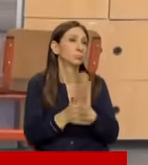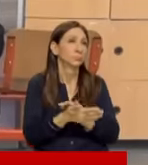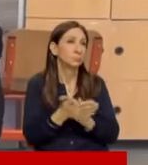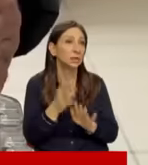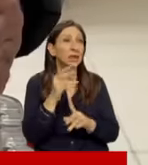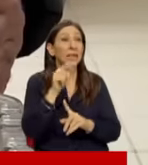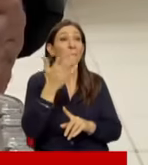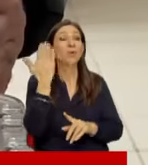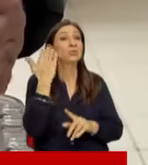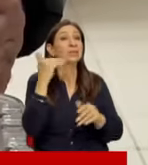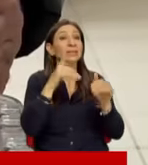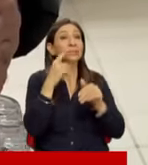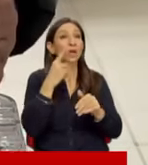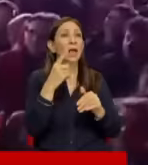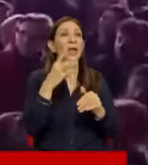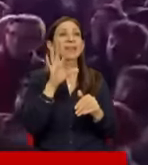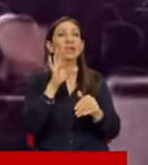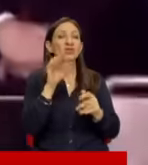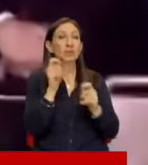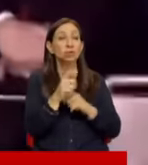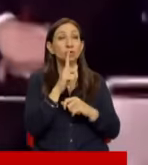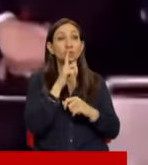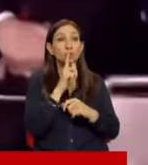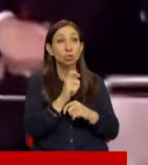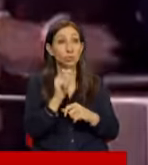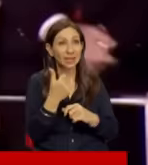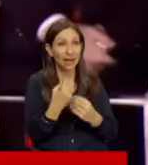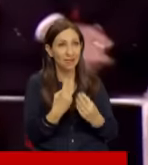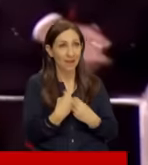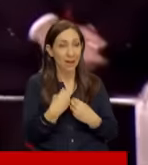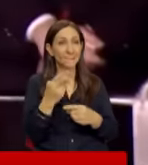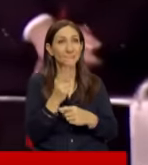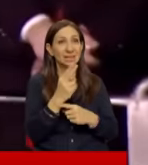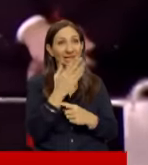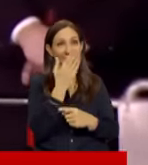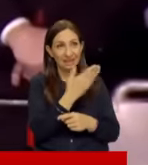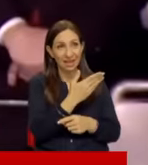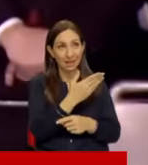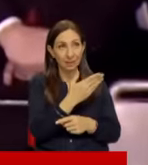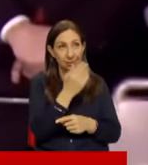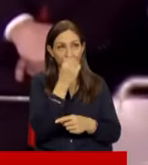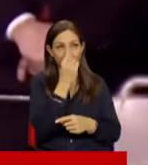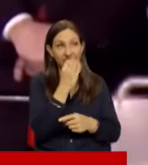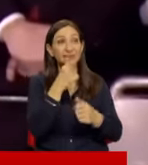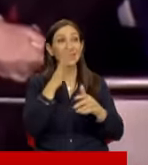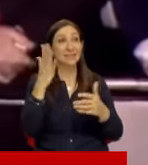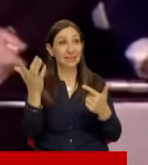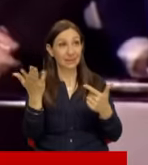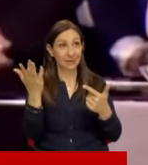çok il bir önceki seçime göre tercih değiştirdi. Sözümüze değer veren Balıkesir'de,